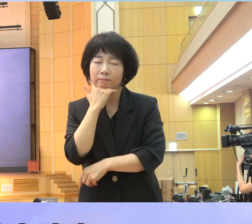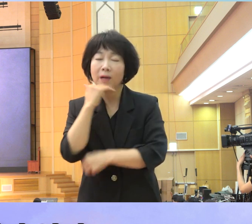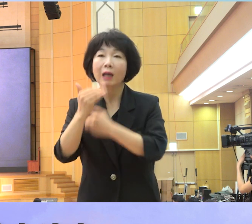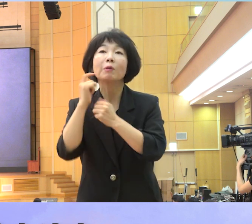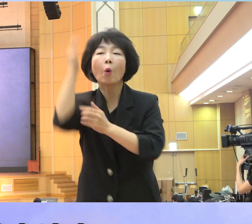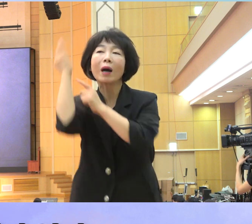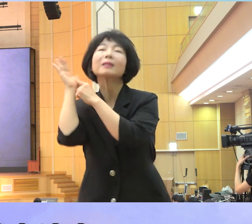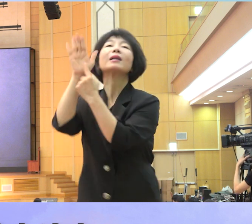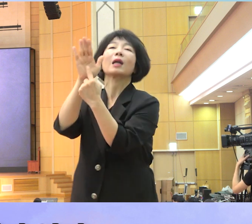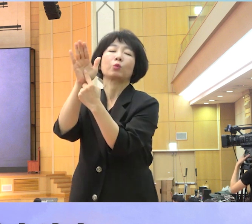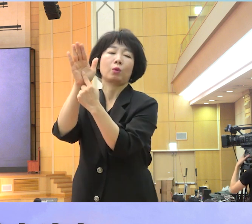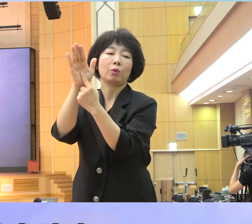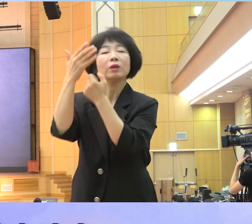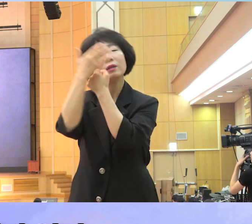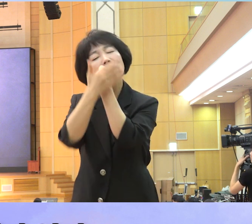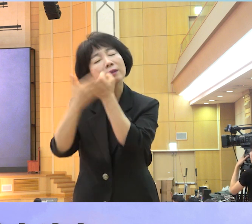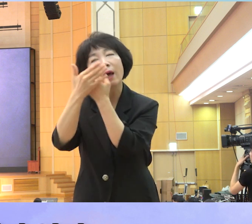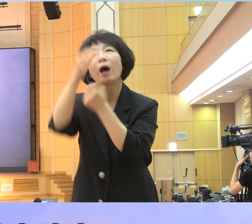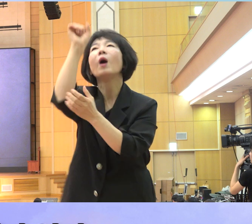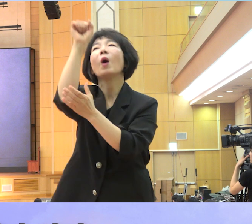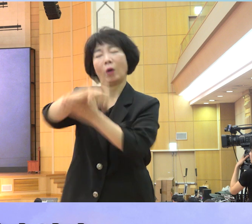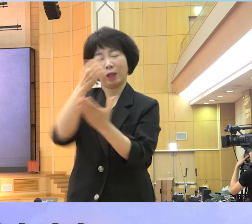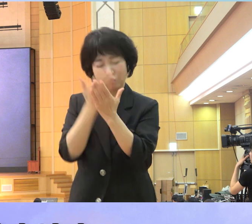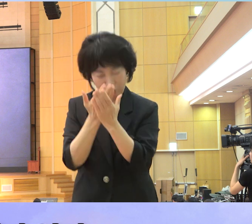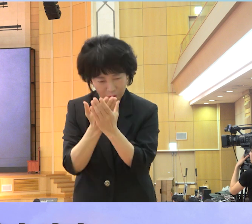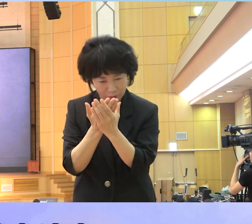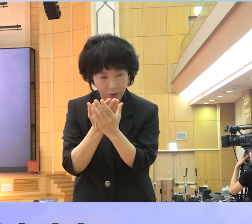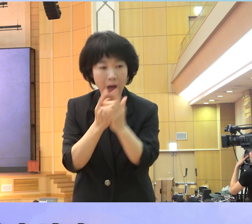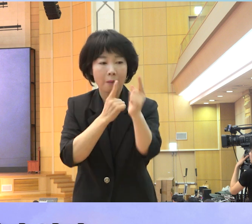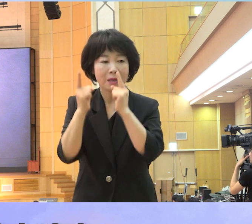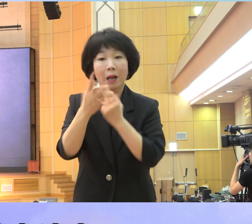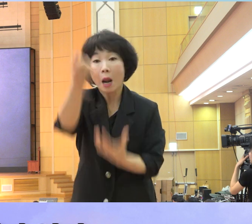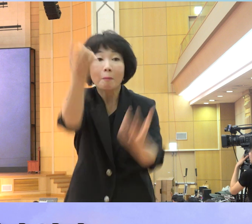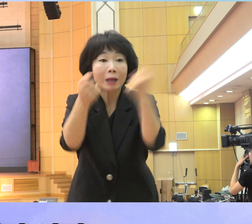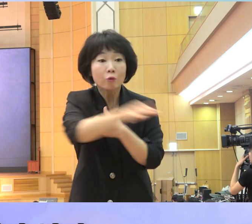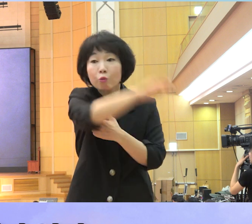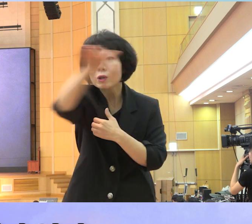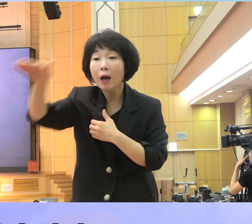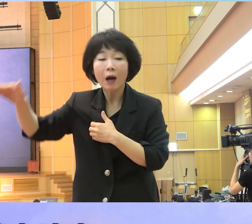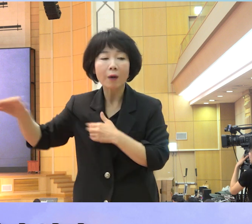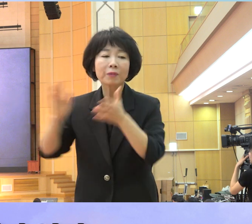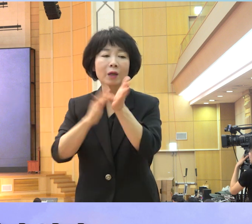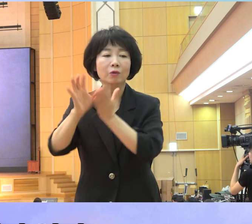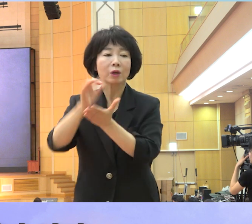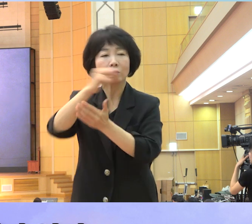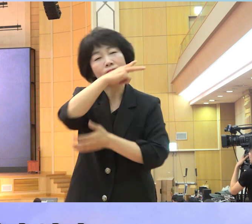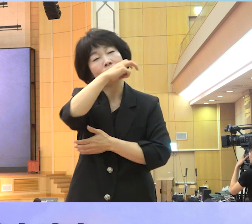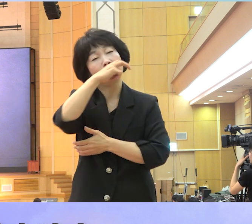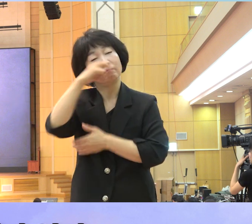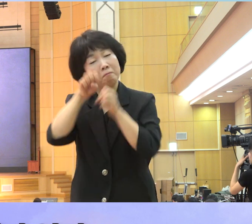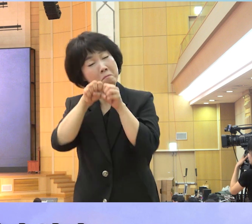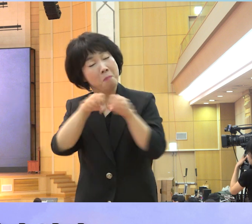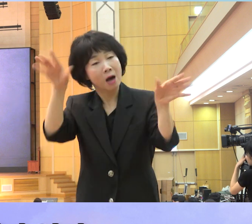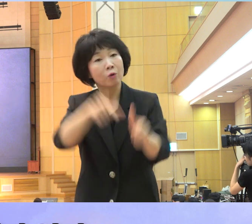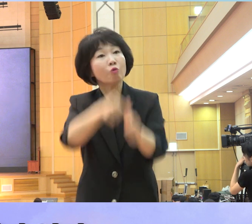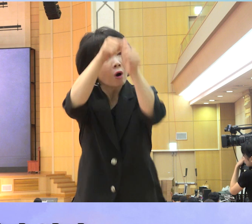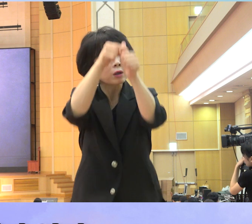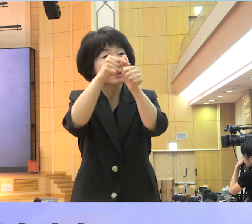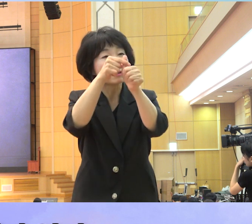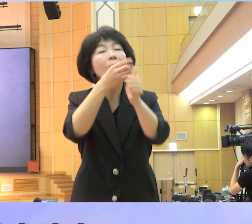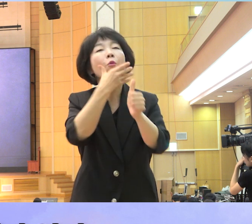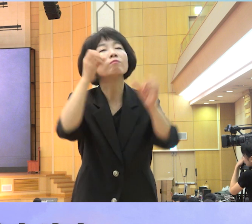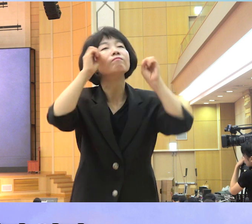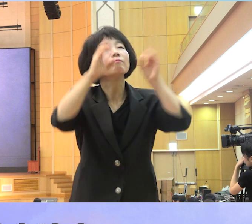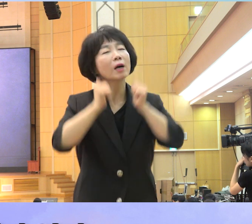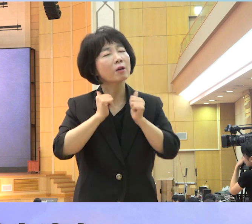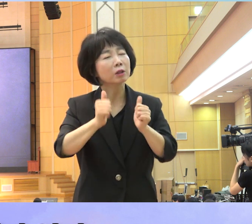영광을 드러낼 수 있도록 은총을 허락하여 주시고 말씀을 받은 저희들은 나가서 그리스도의 향기가 되어 구원의 소식을